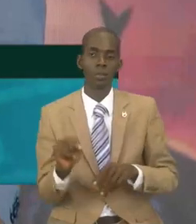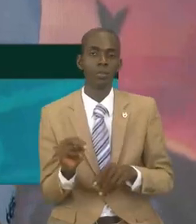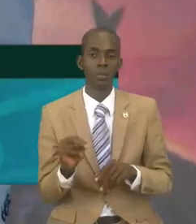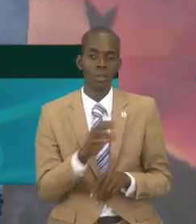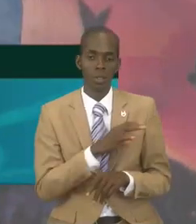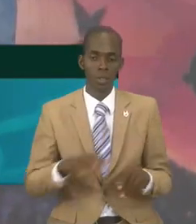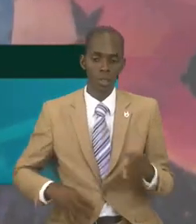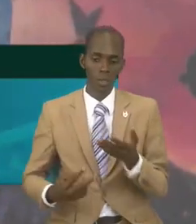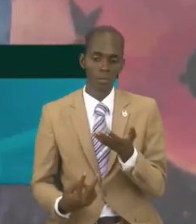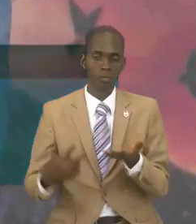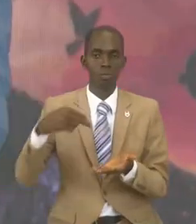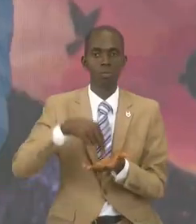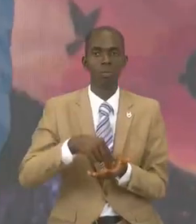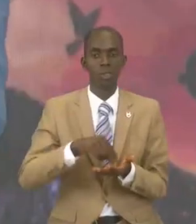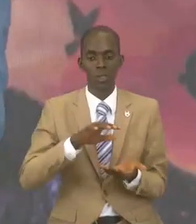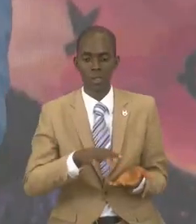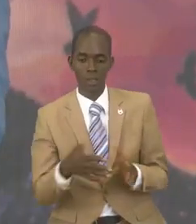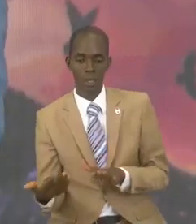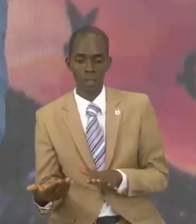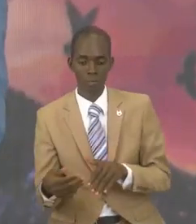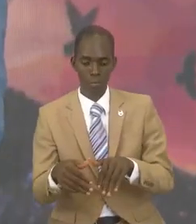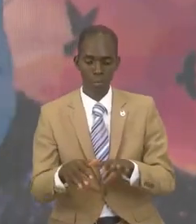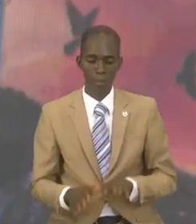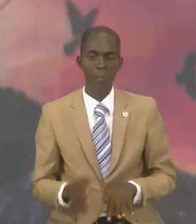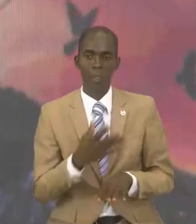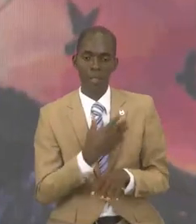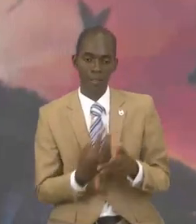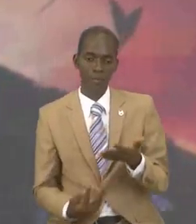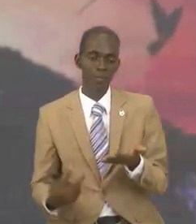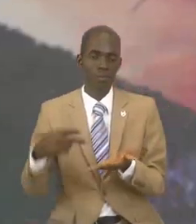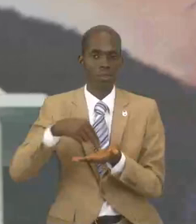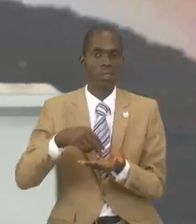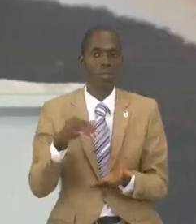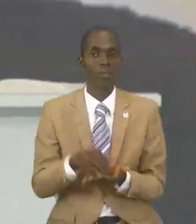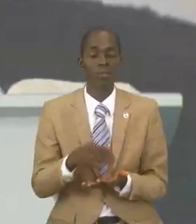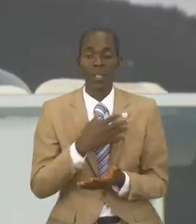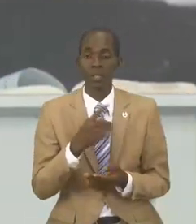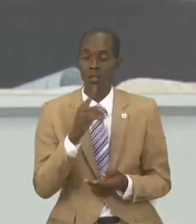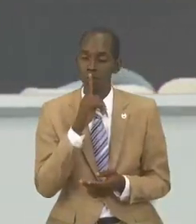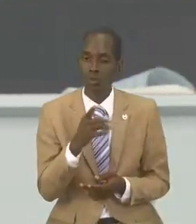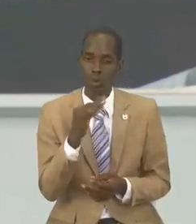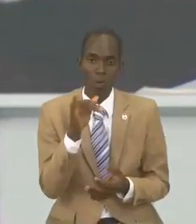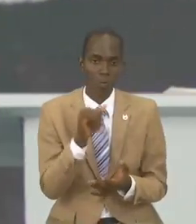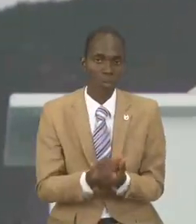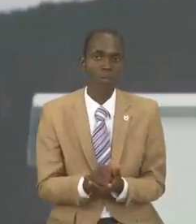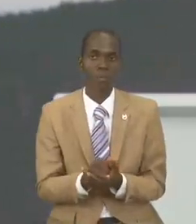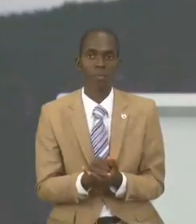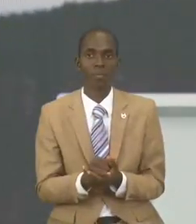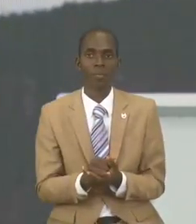est mort, il est enseveli et Christ est ressuscité. Et la réalité de